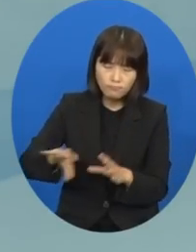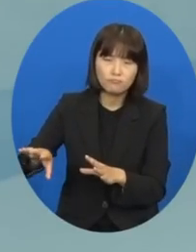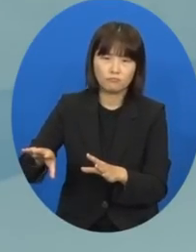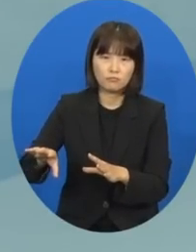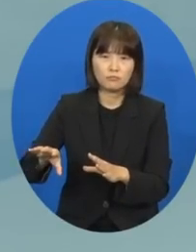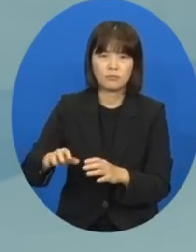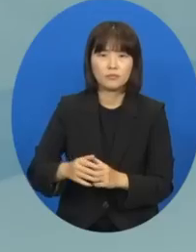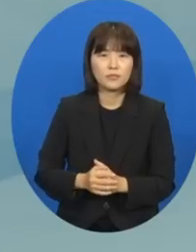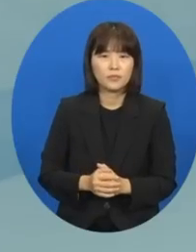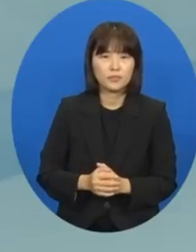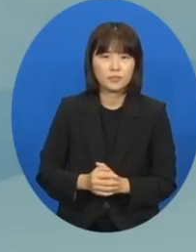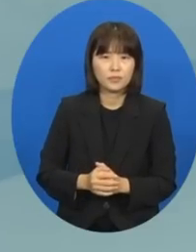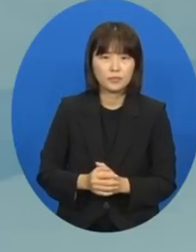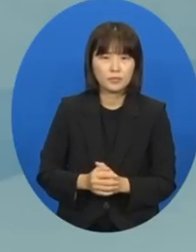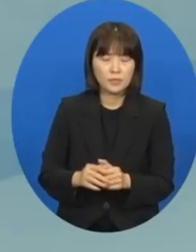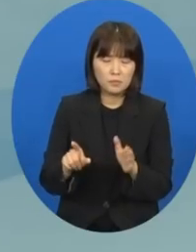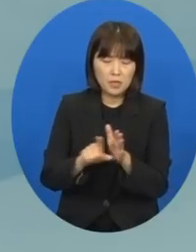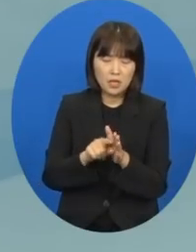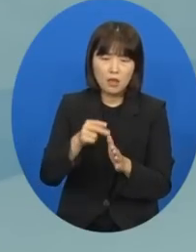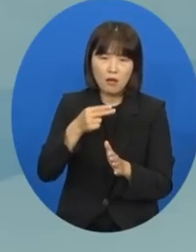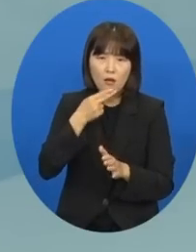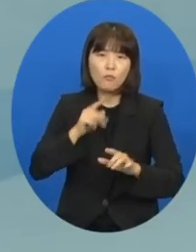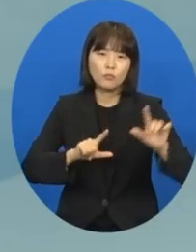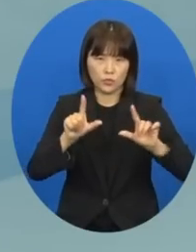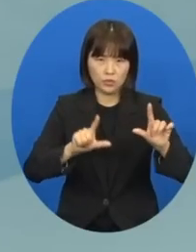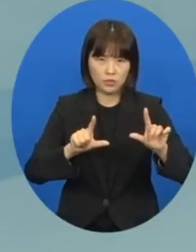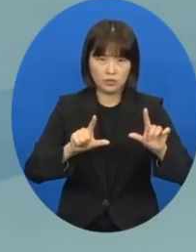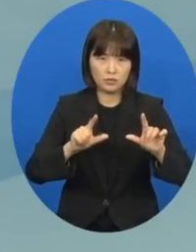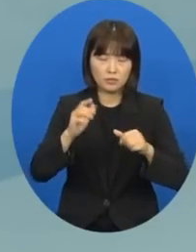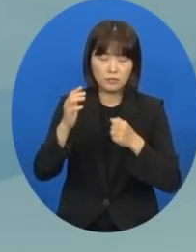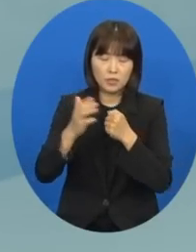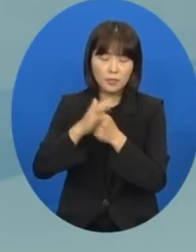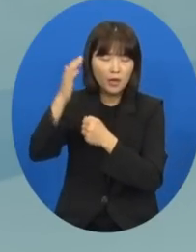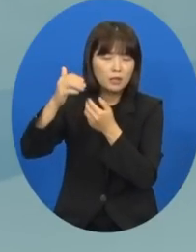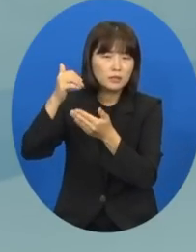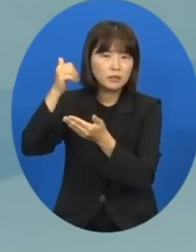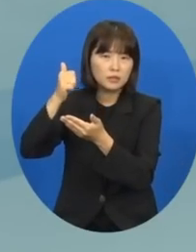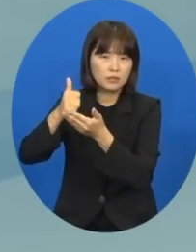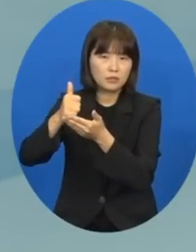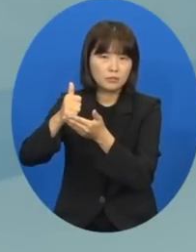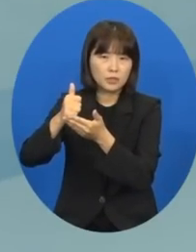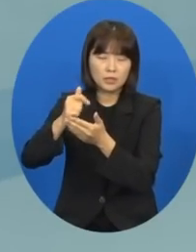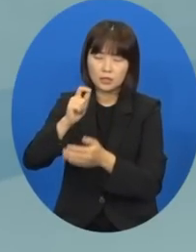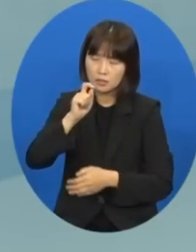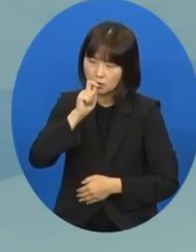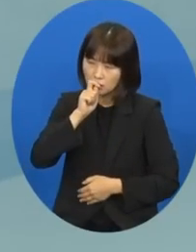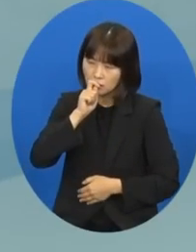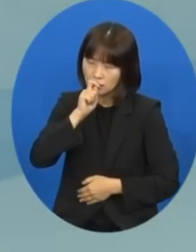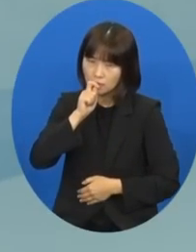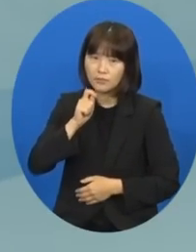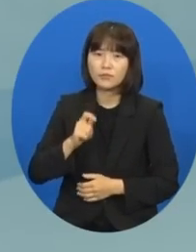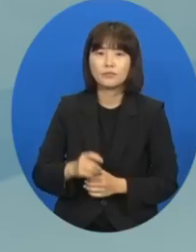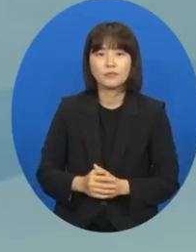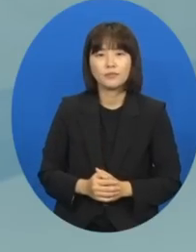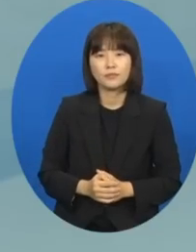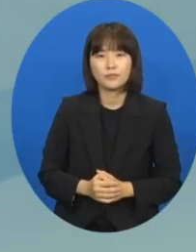저버린 불신앙의 완전 태도였습니다. 그렇기 때문에 하나님이 이제는 침묵을 하시는